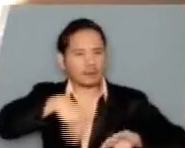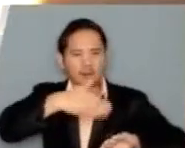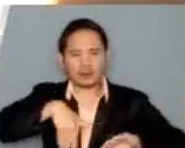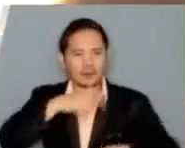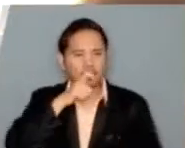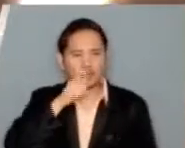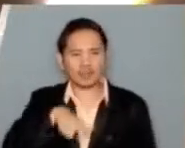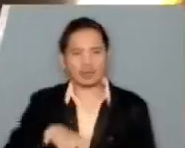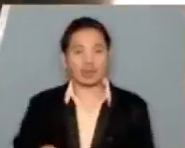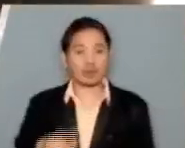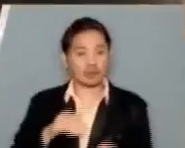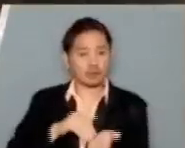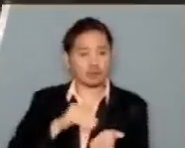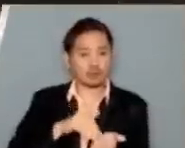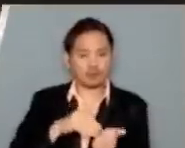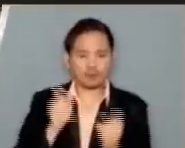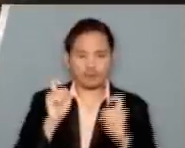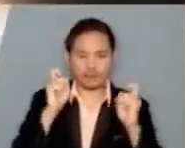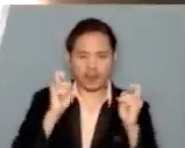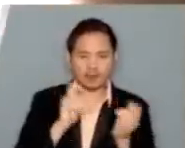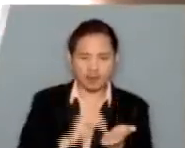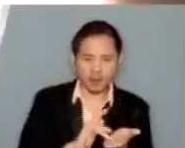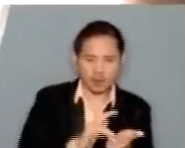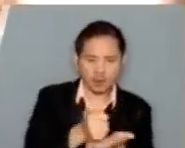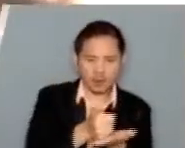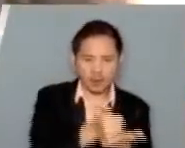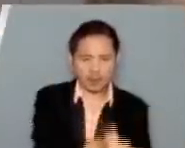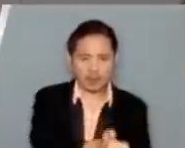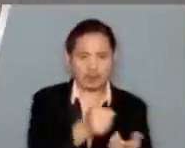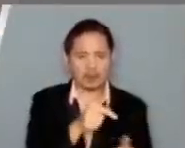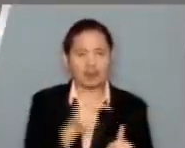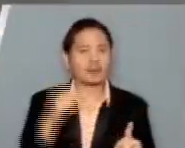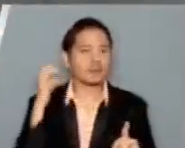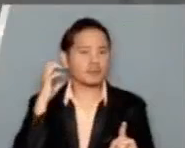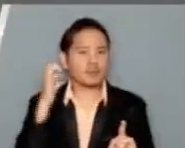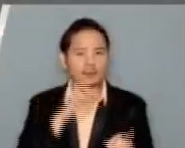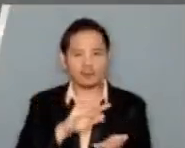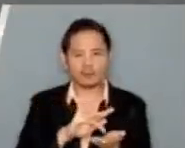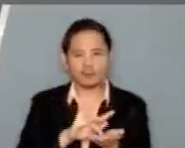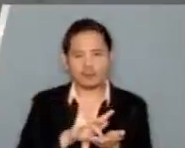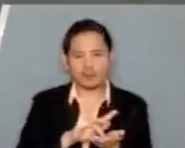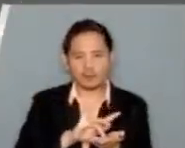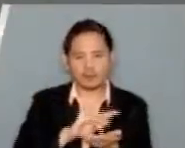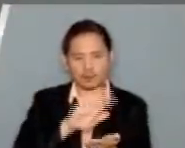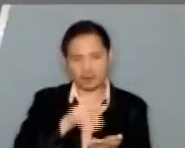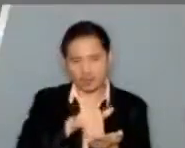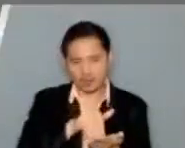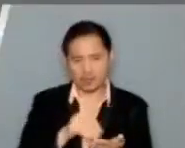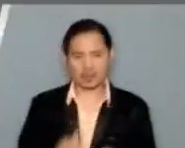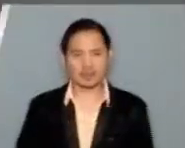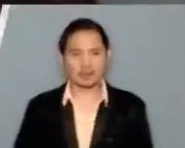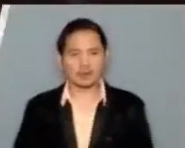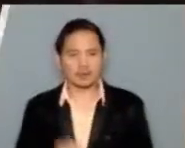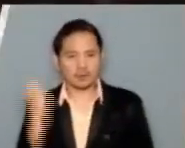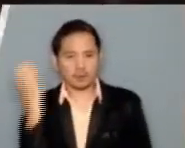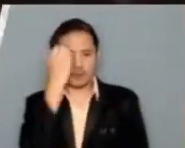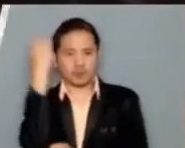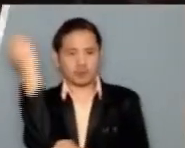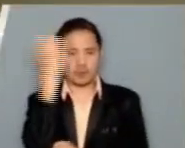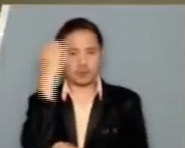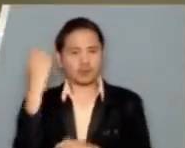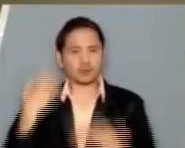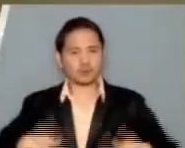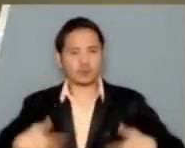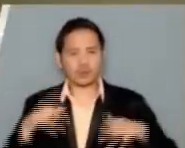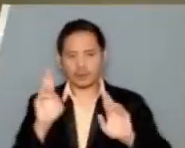doktor sa Northern Mindanao Medical Center ang ospital naka-code white ngayong bagong taon bilang paghahanda sa Mga